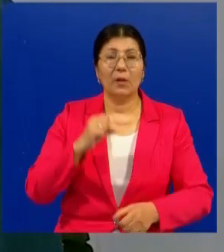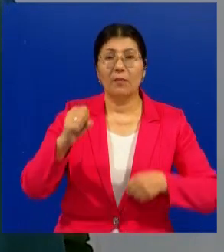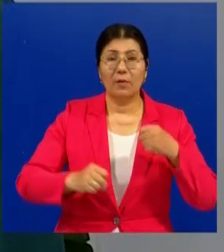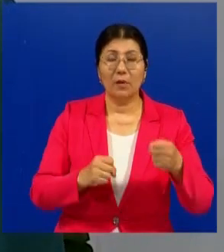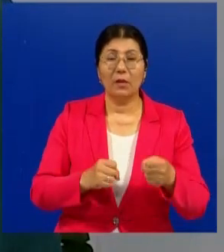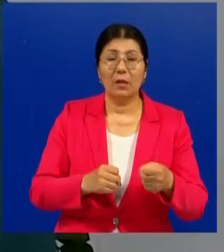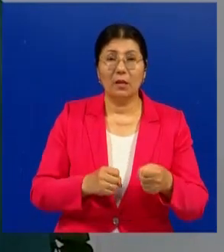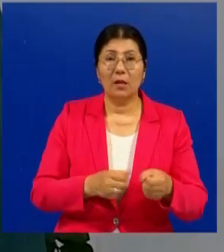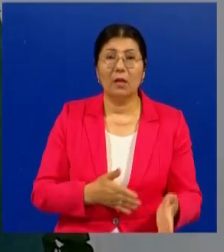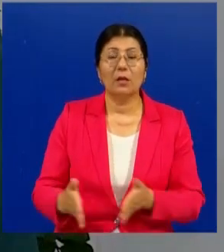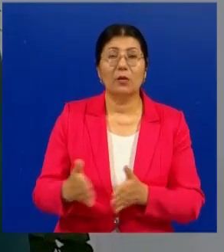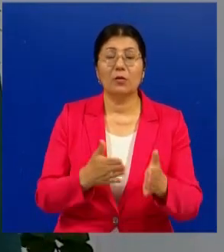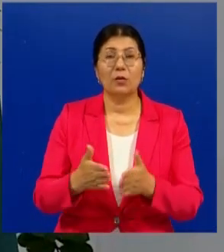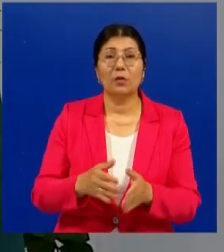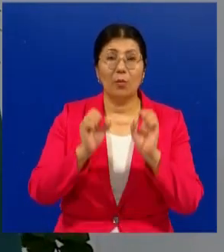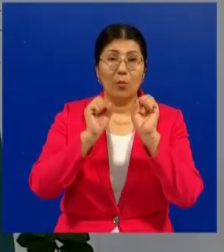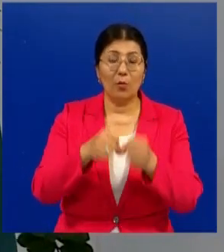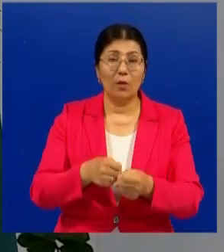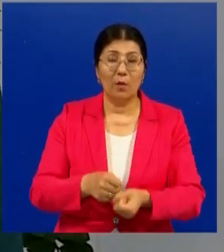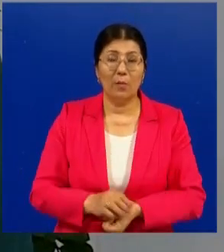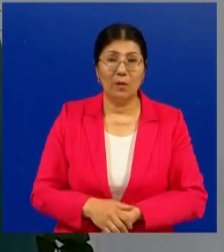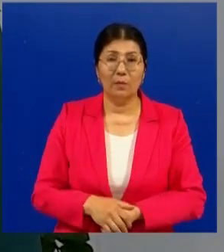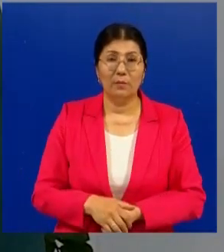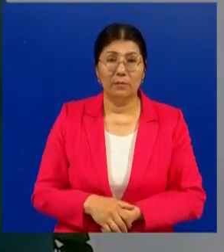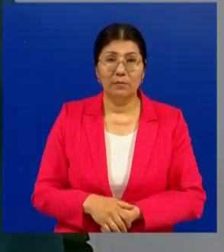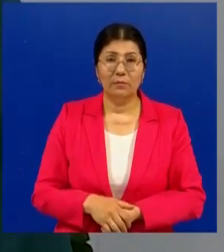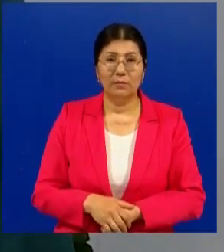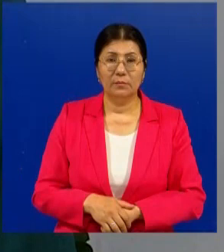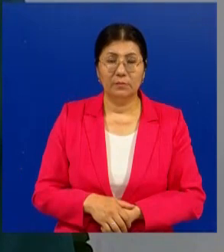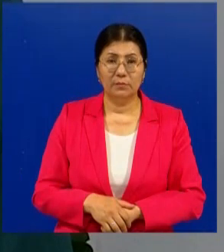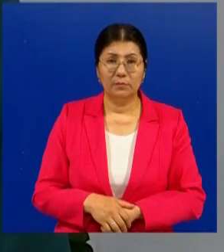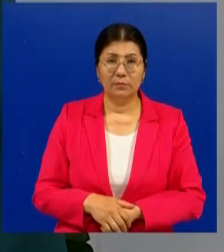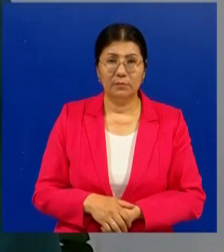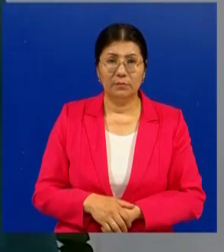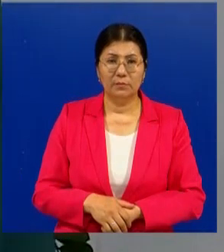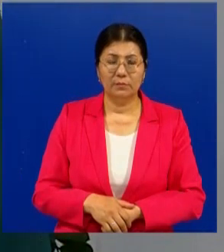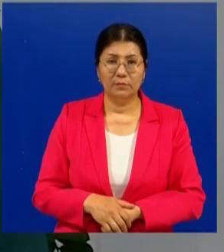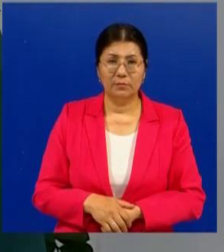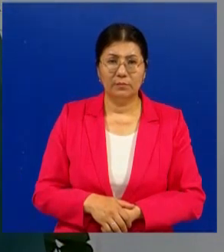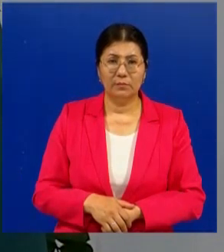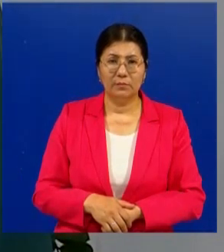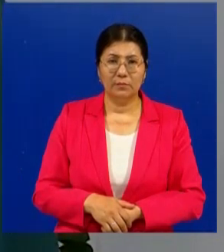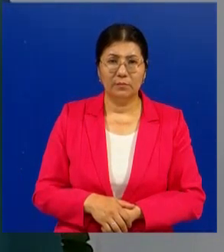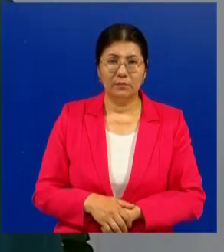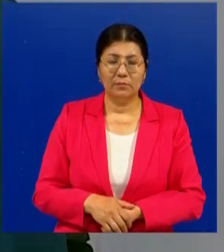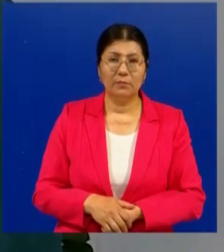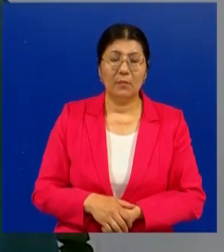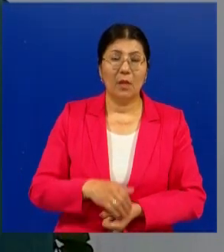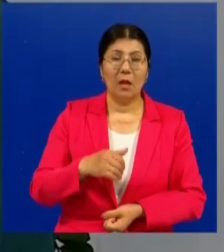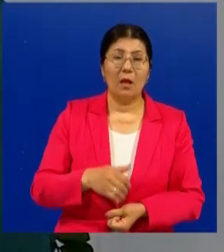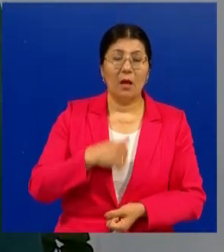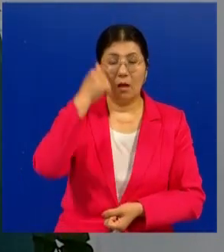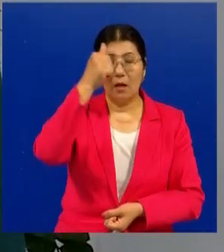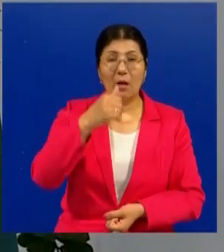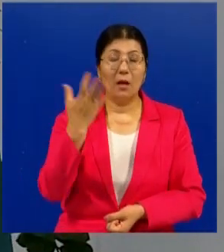велодорожкада, яғни жүруге бола ма? Немесе қандай қай жылы, қай